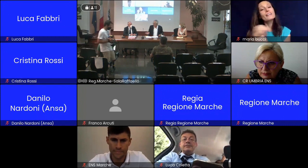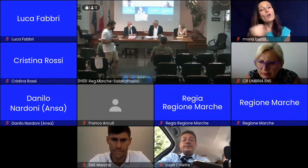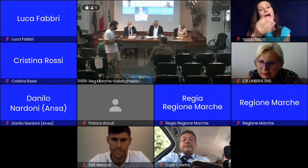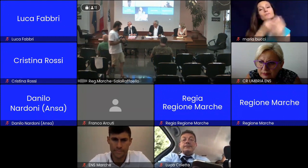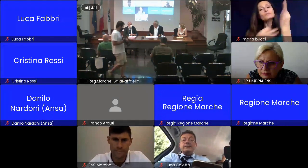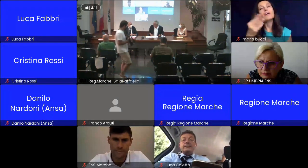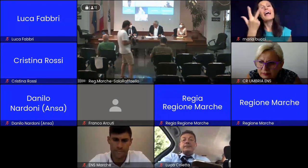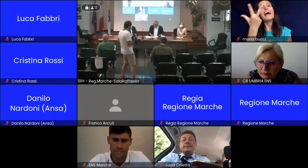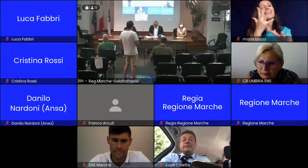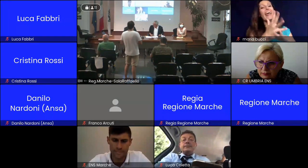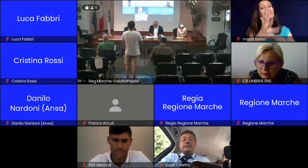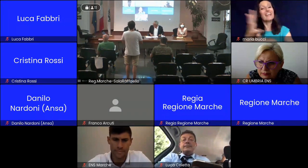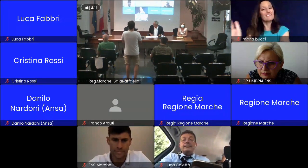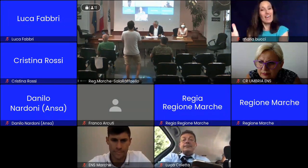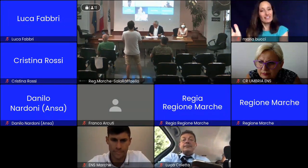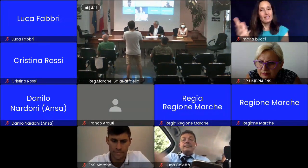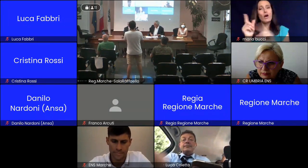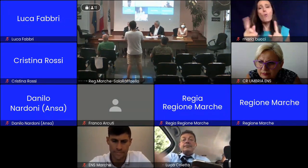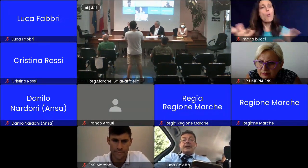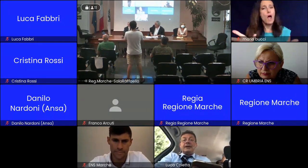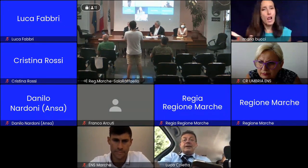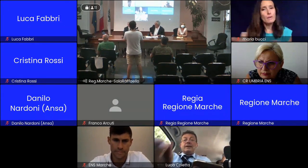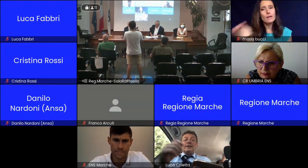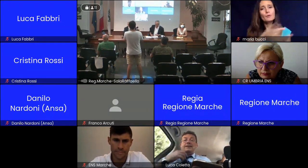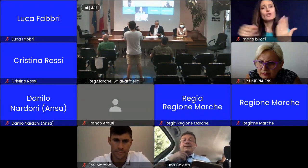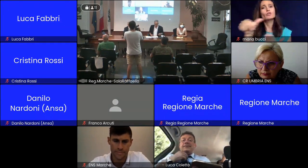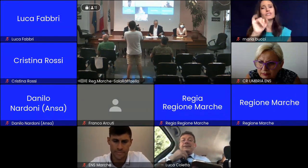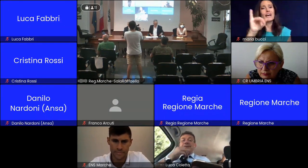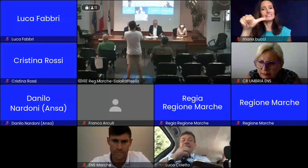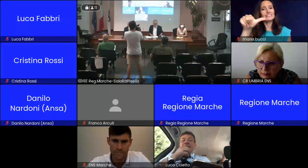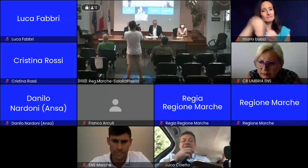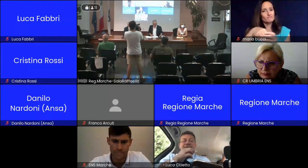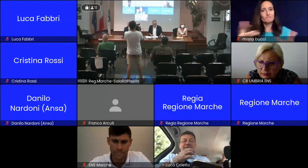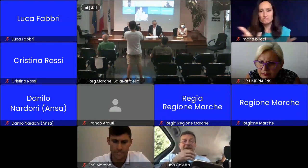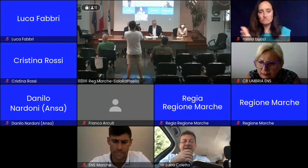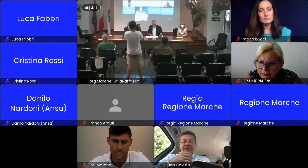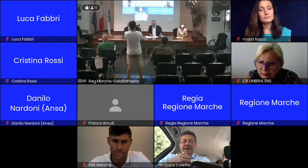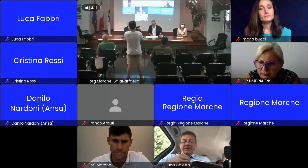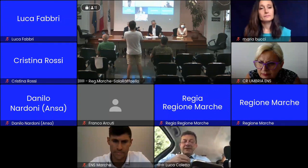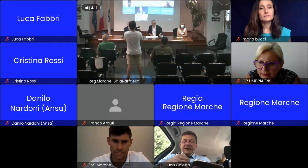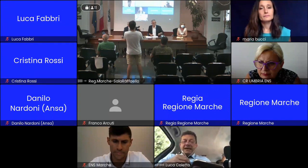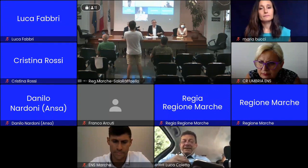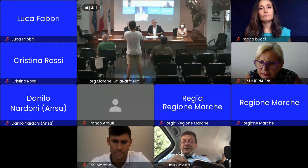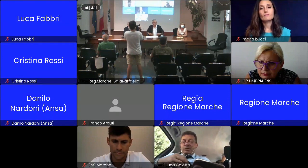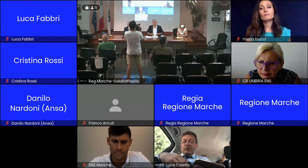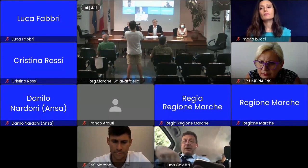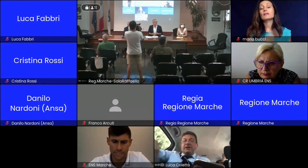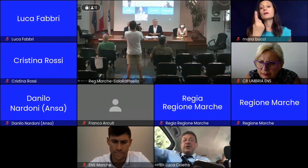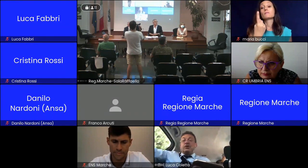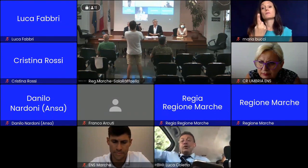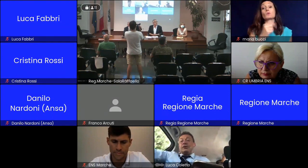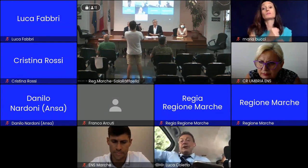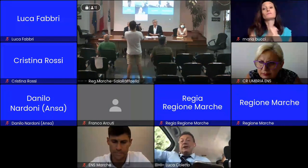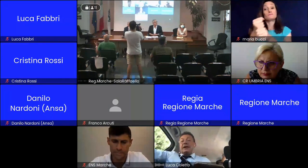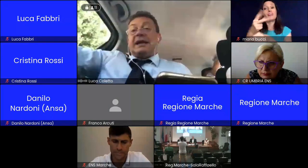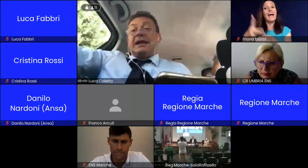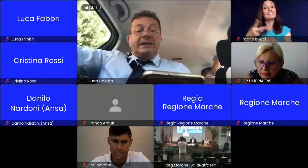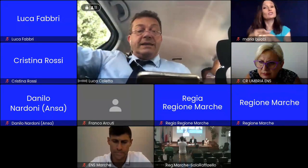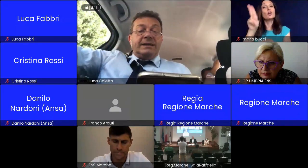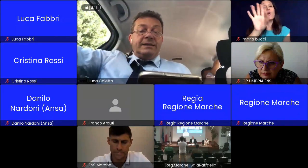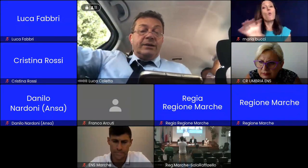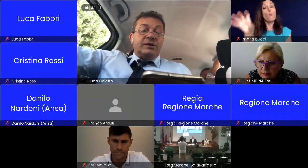Regione Umbria per un saluto, un intervento. Prego, assessore. Sì, grazie, buon pomeriggio a